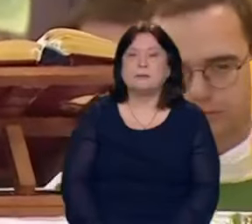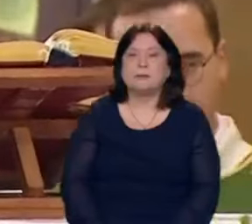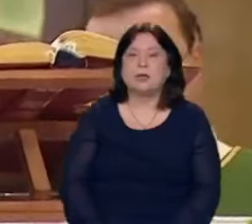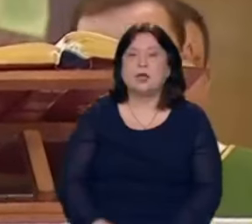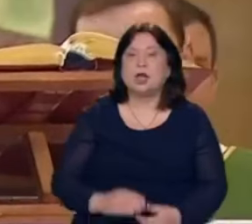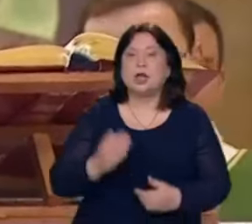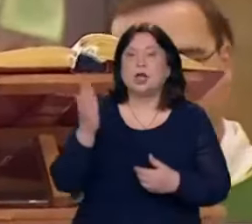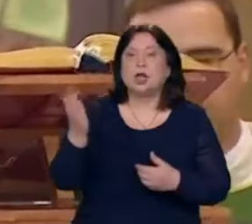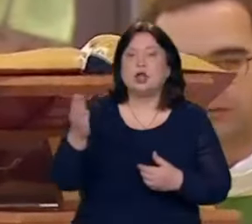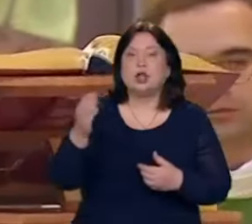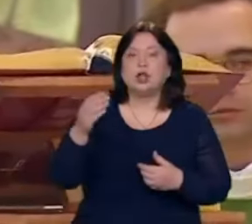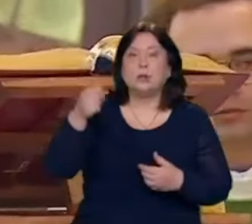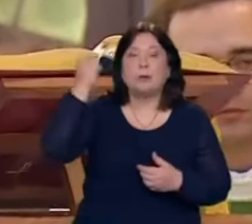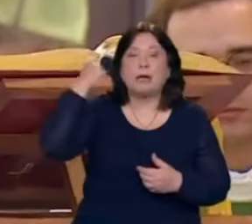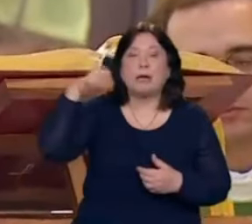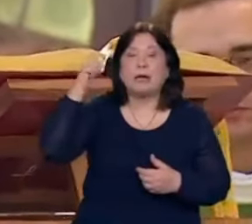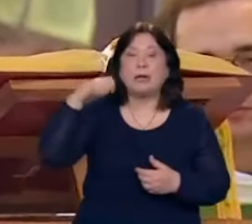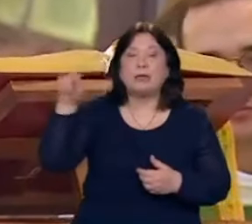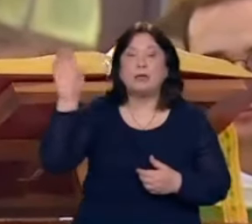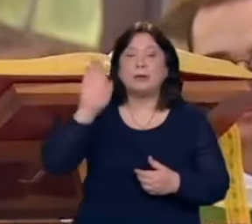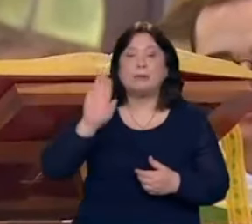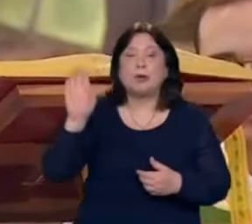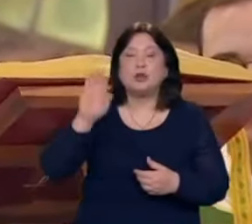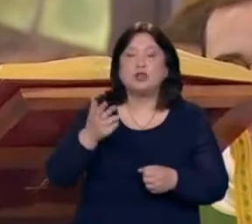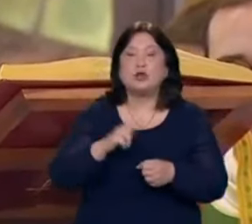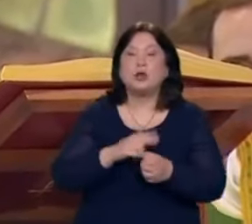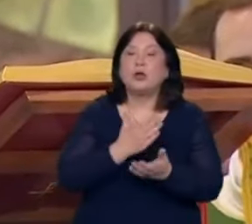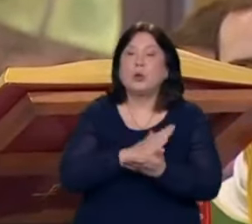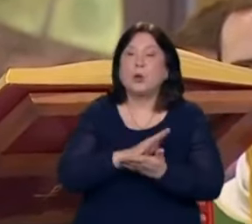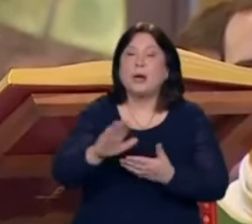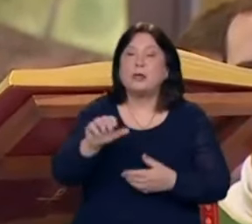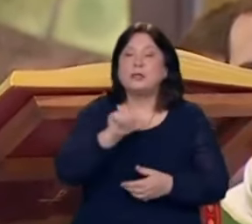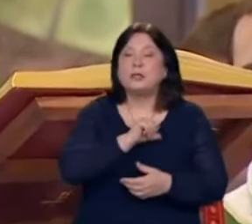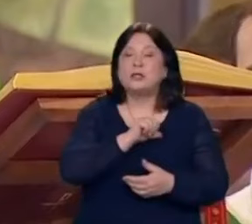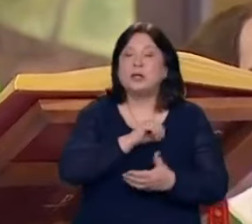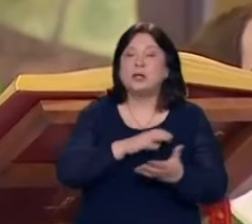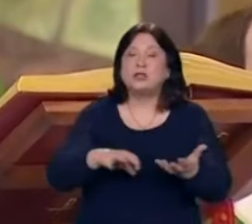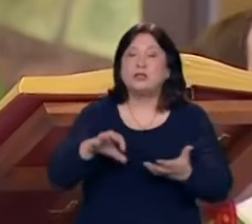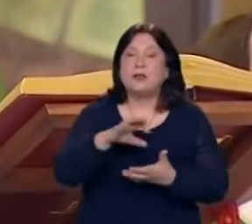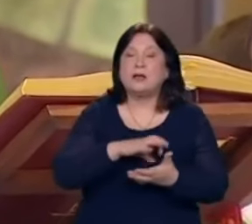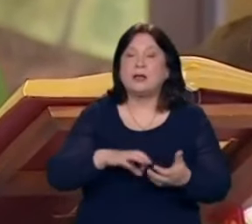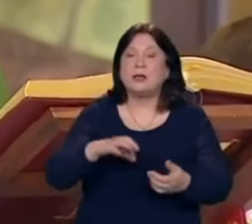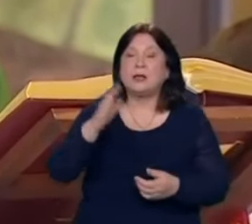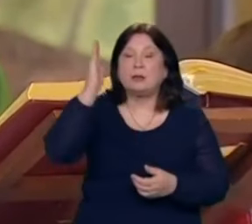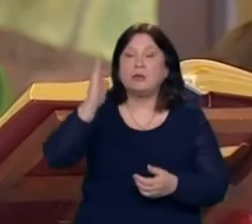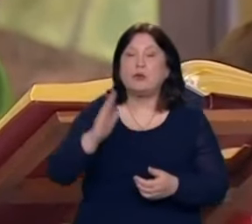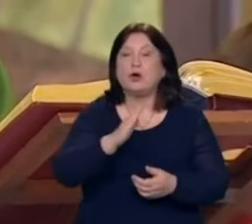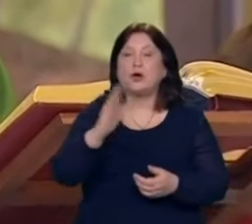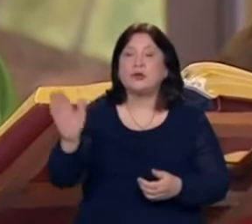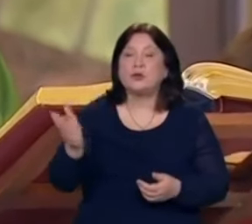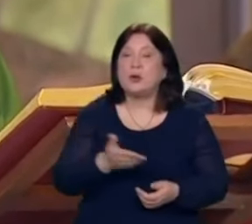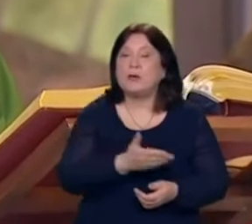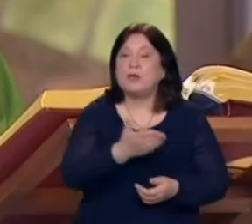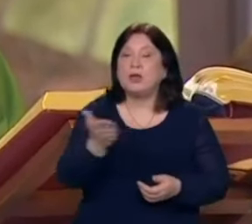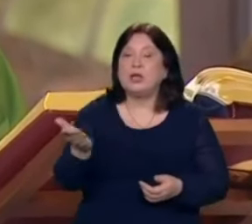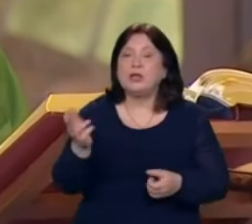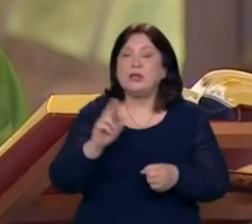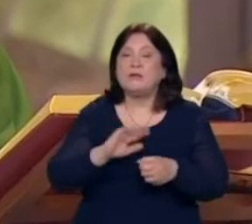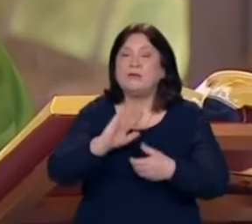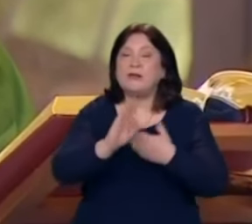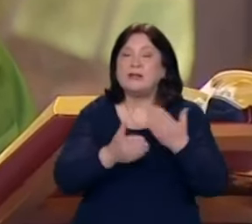oto Baranek Boży który gładzi grzechy świata Błogosławieni którzy zostali